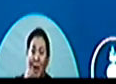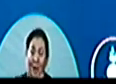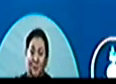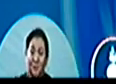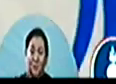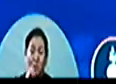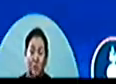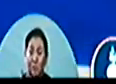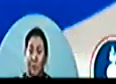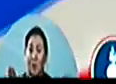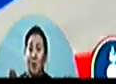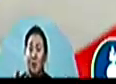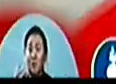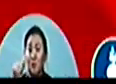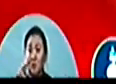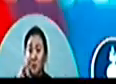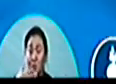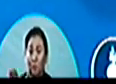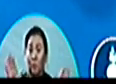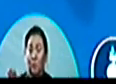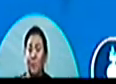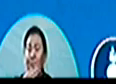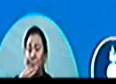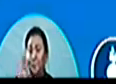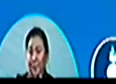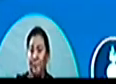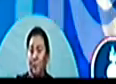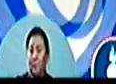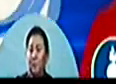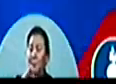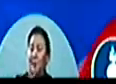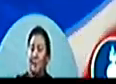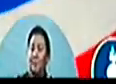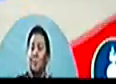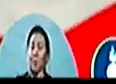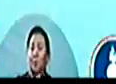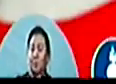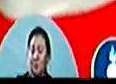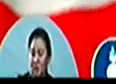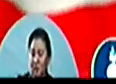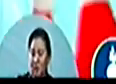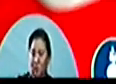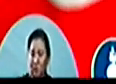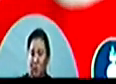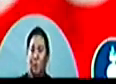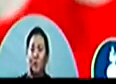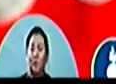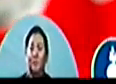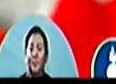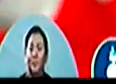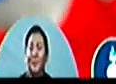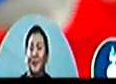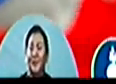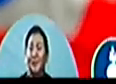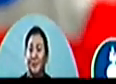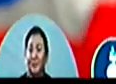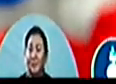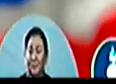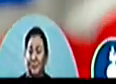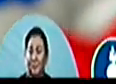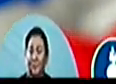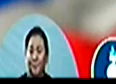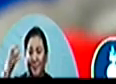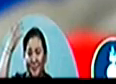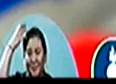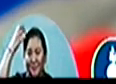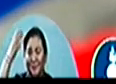нь бас иргэн хүнд ологдох юм аа. Иргэндийн үйлчлдэг засаглал ардчилсан нам улсын хурлыг